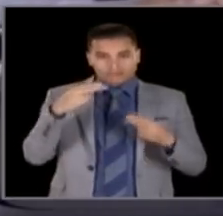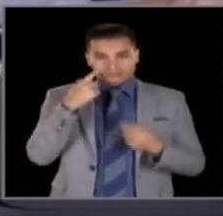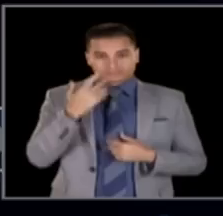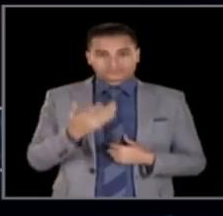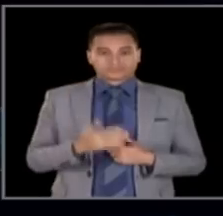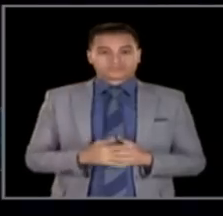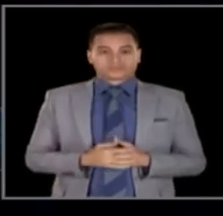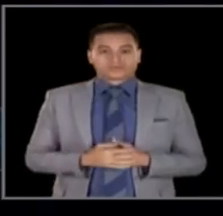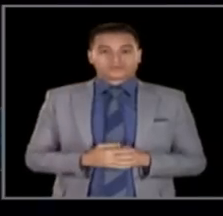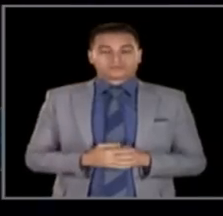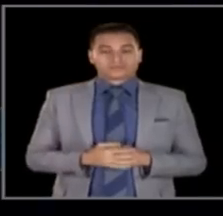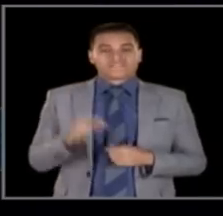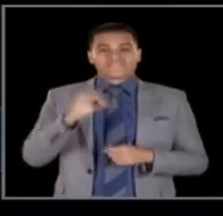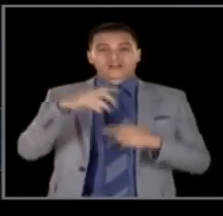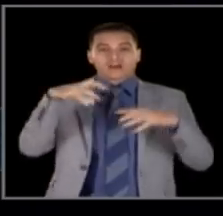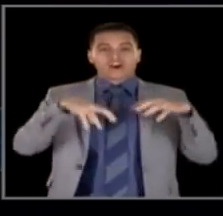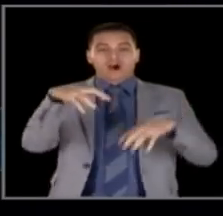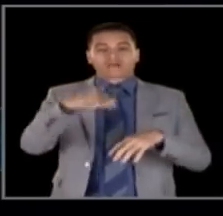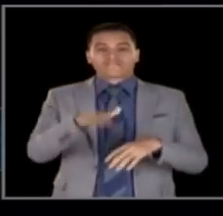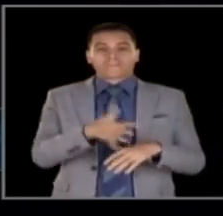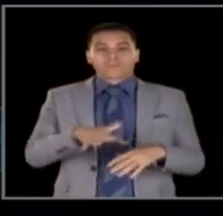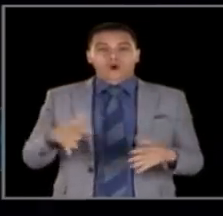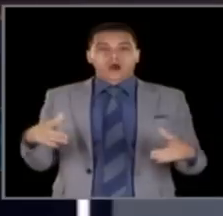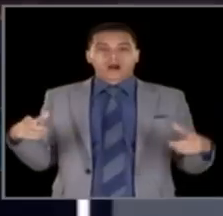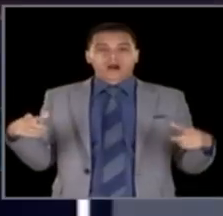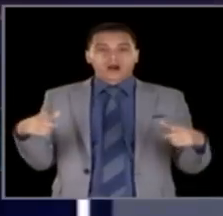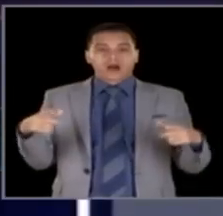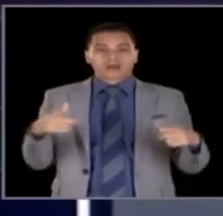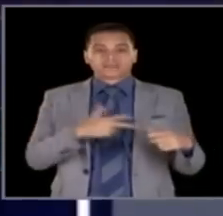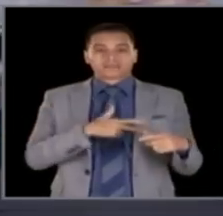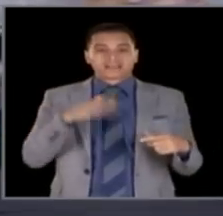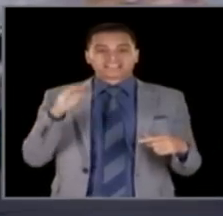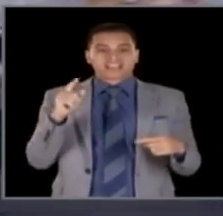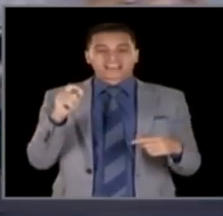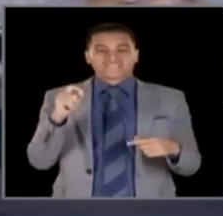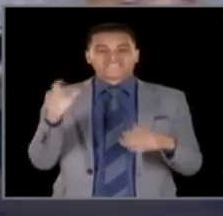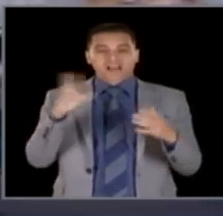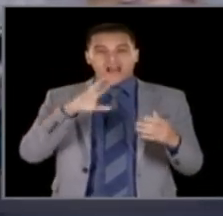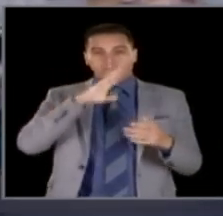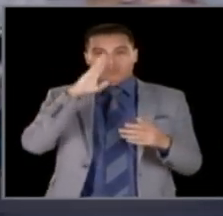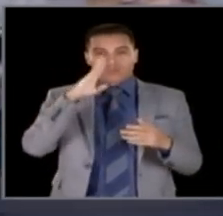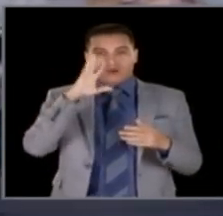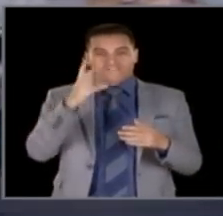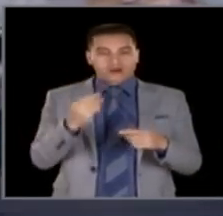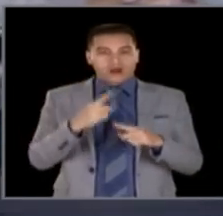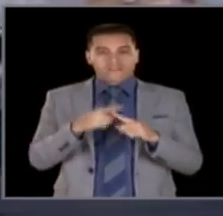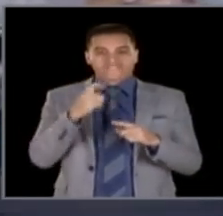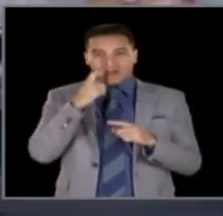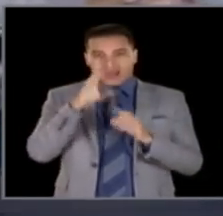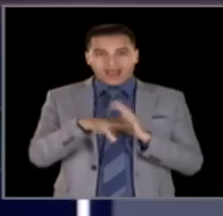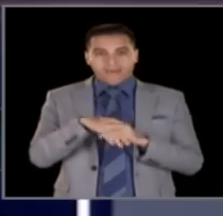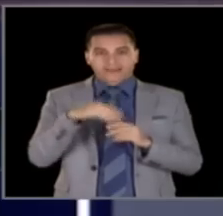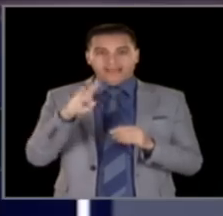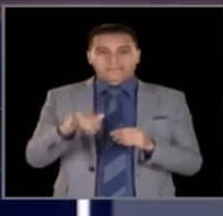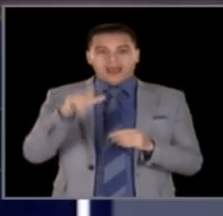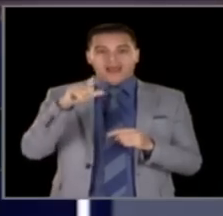كاونتر. في أي قارة تقع بحيرة سيف الملوك؟ أفريقيا. غلط. فنان راح القمة بدور كمال في مسرحية